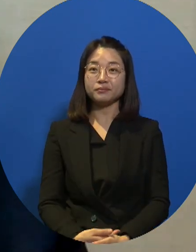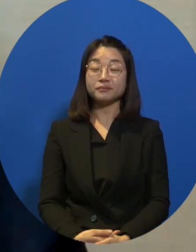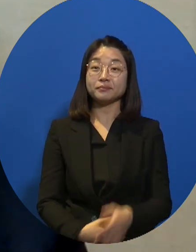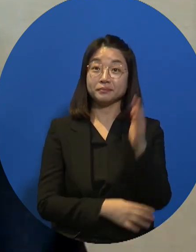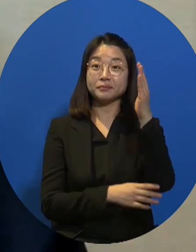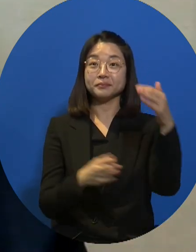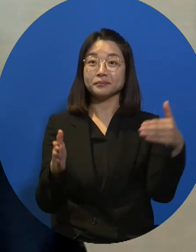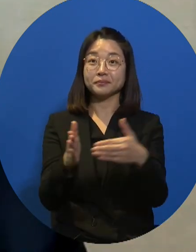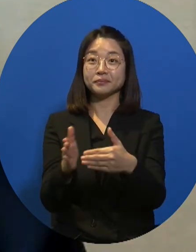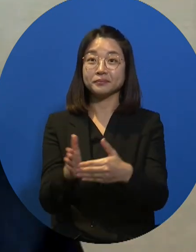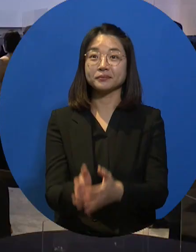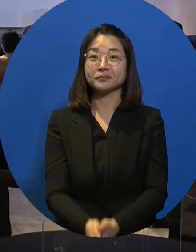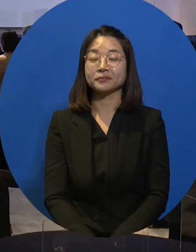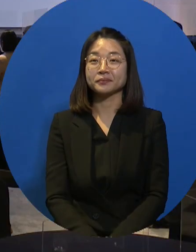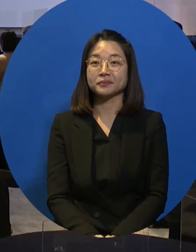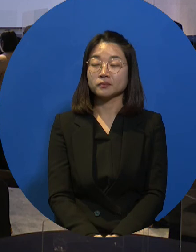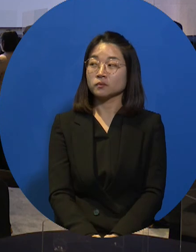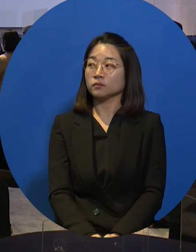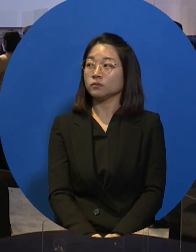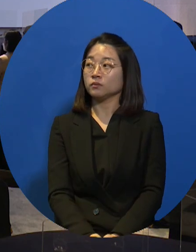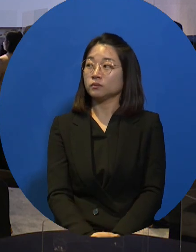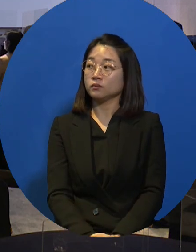이상입니다.